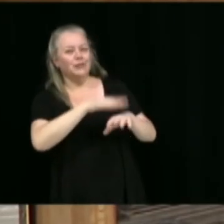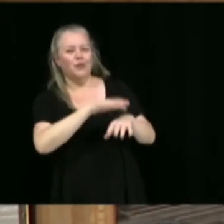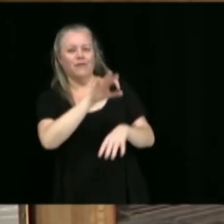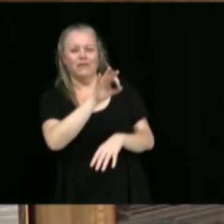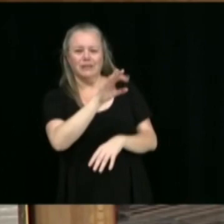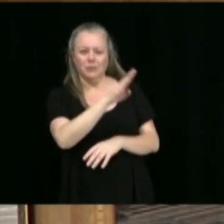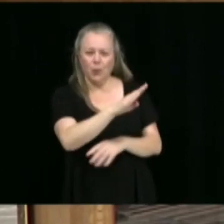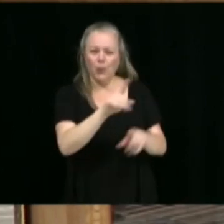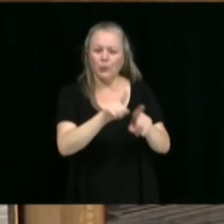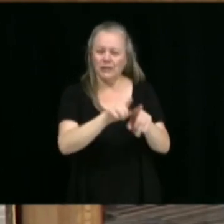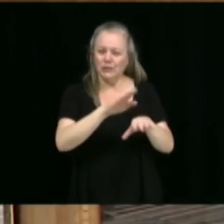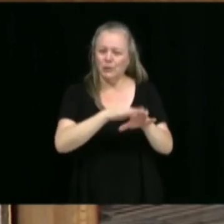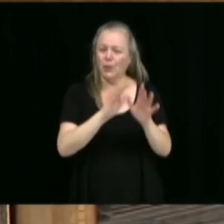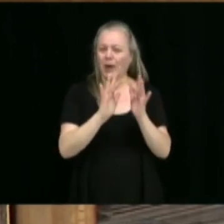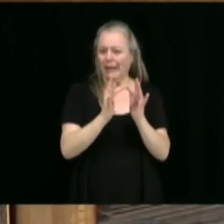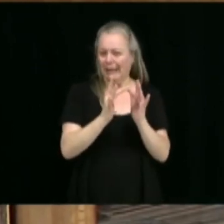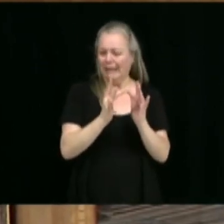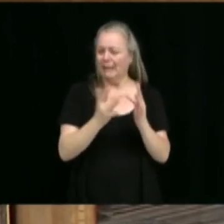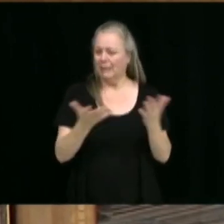sur Internet, donc